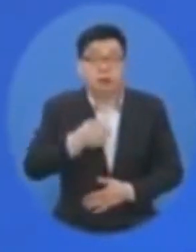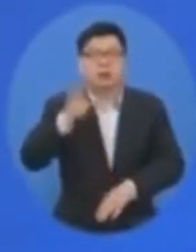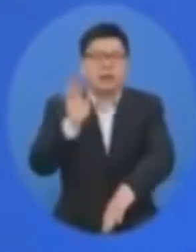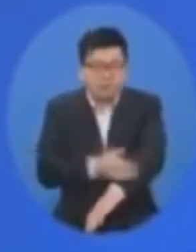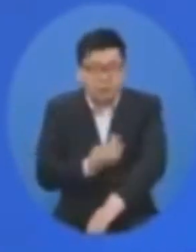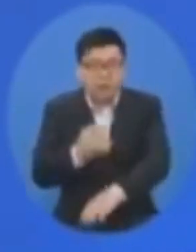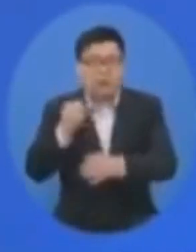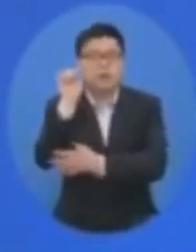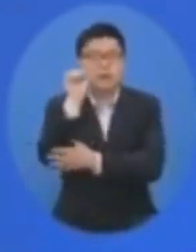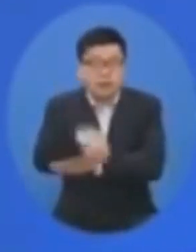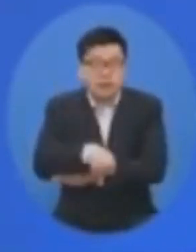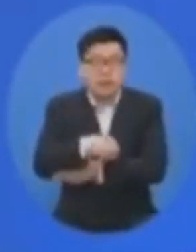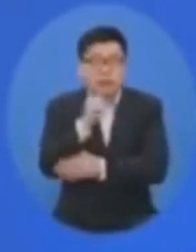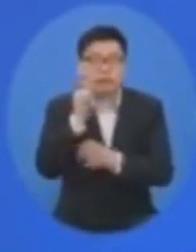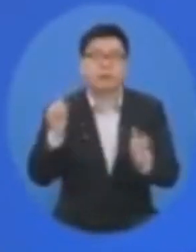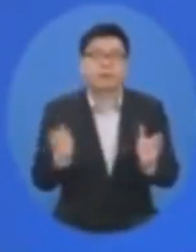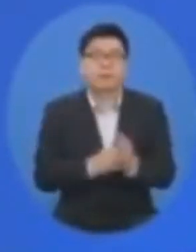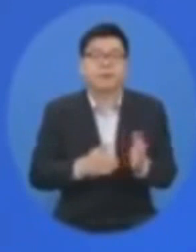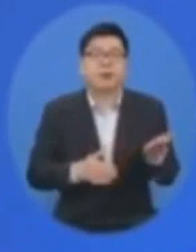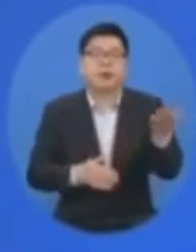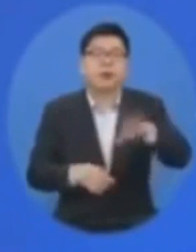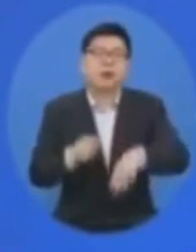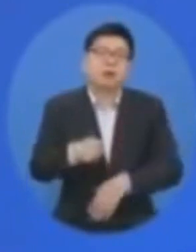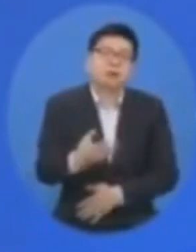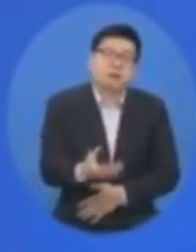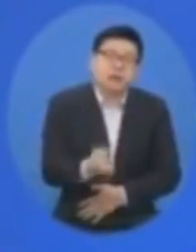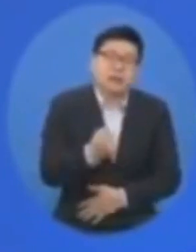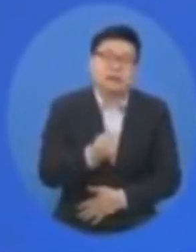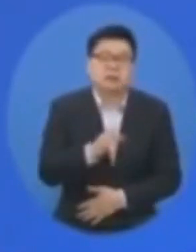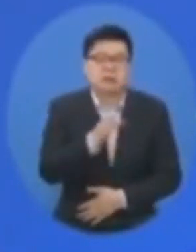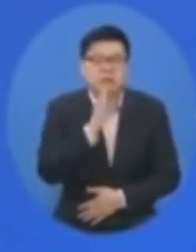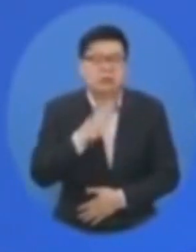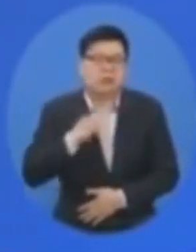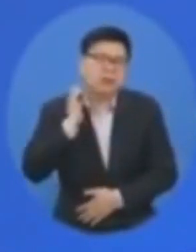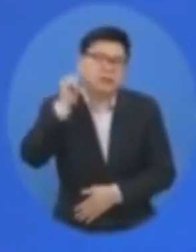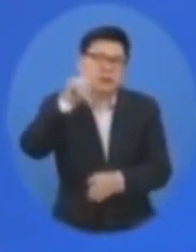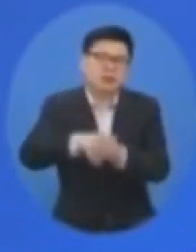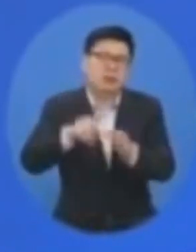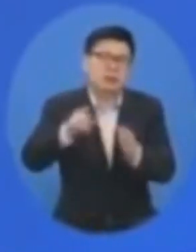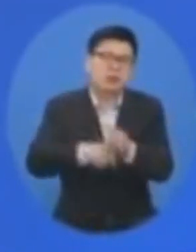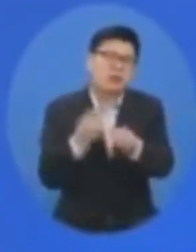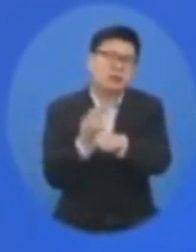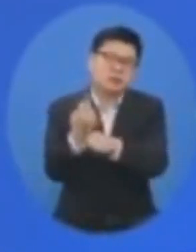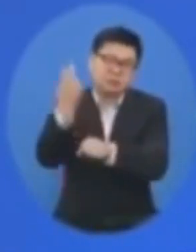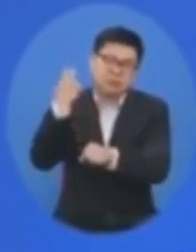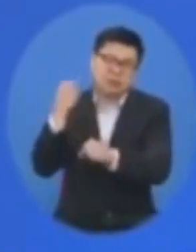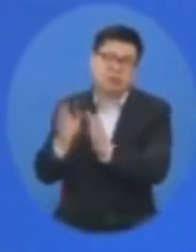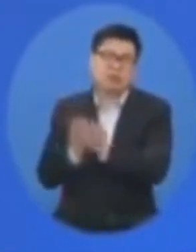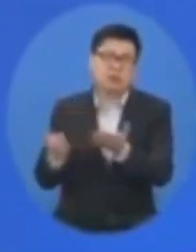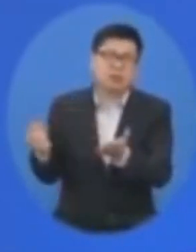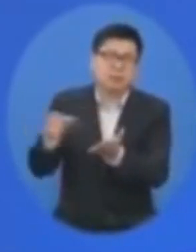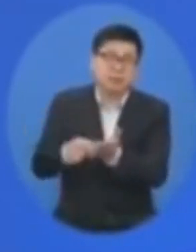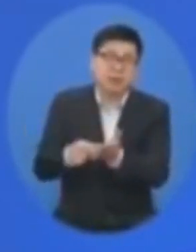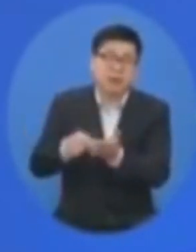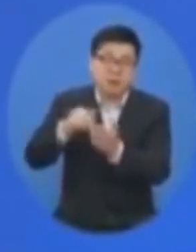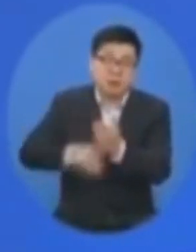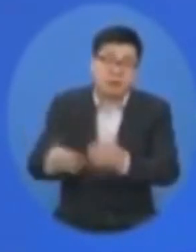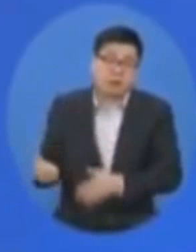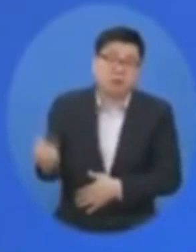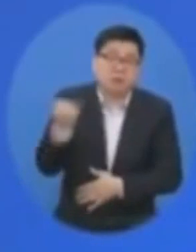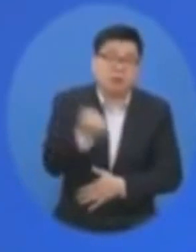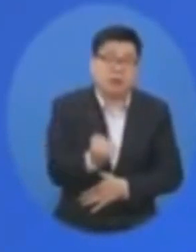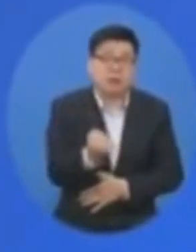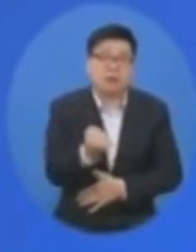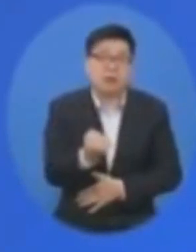했습니다. 그랬는데 그걸 갖다가 마치 대선 때가 되니까 12년 전에 제 책에 썼던 내용을